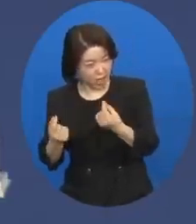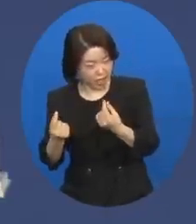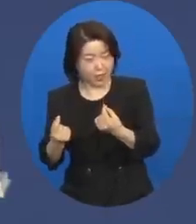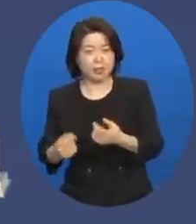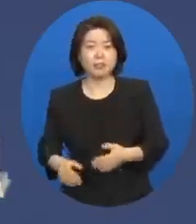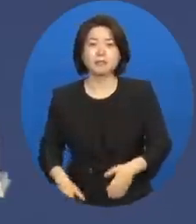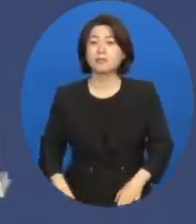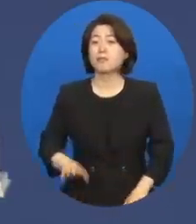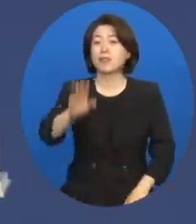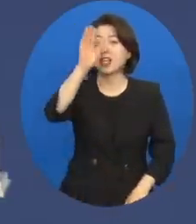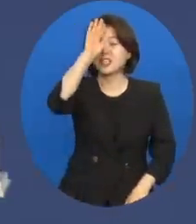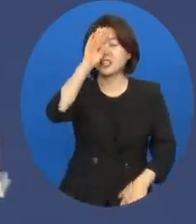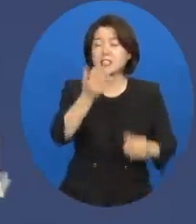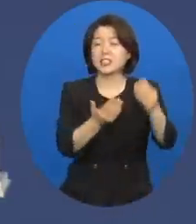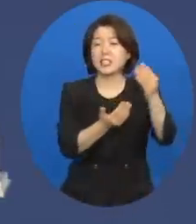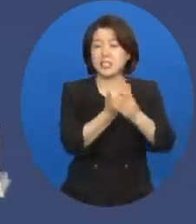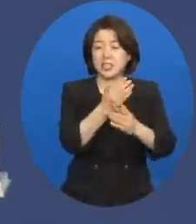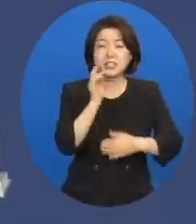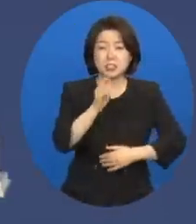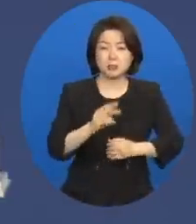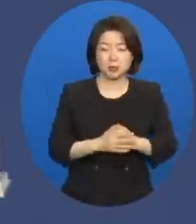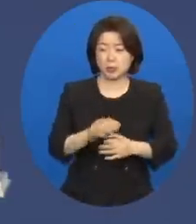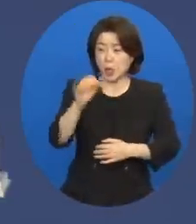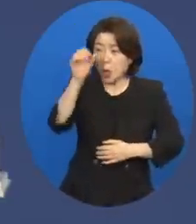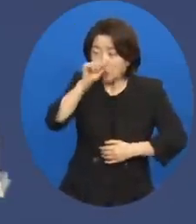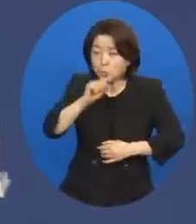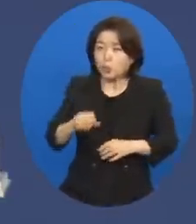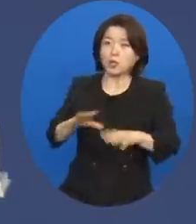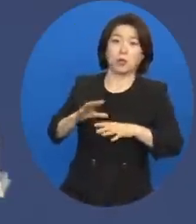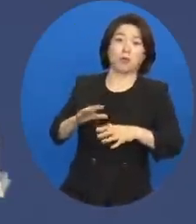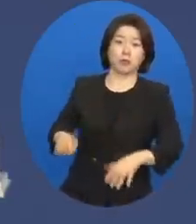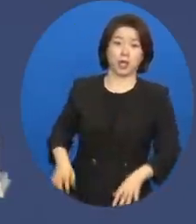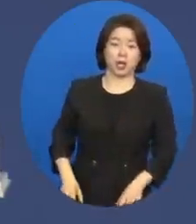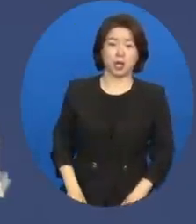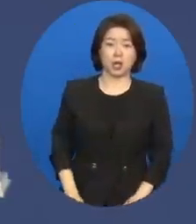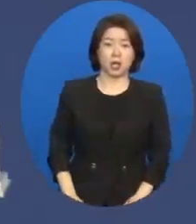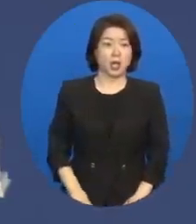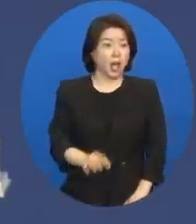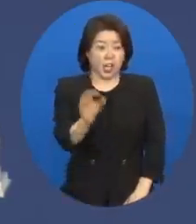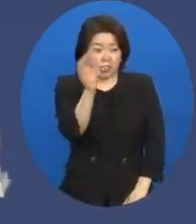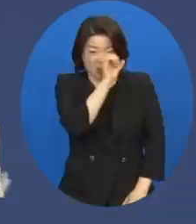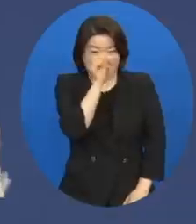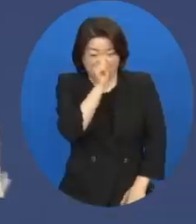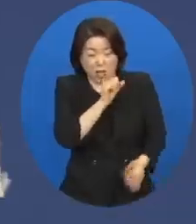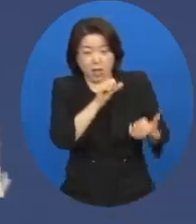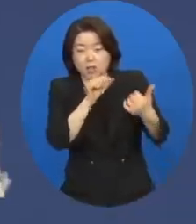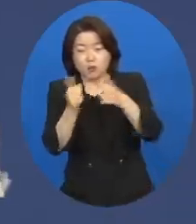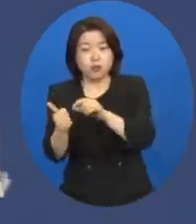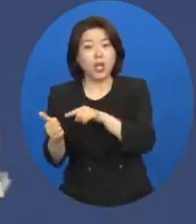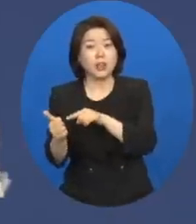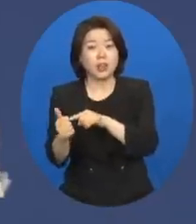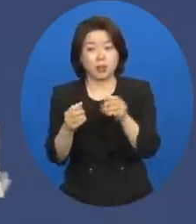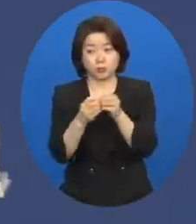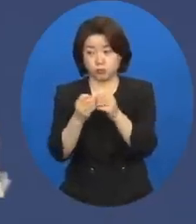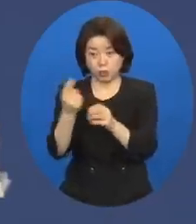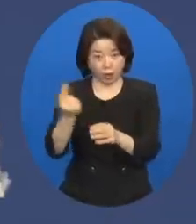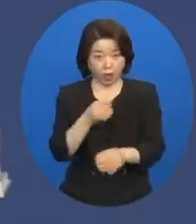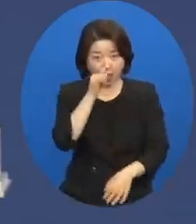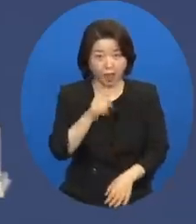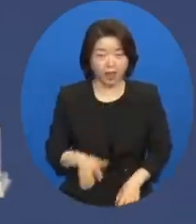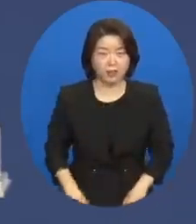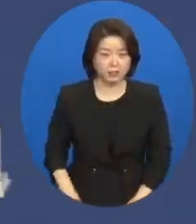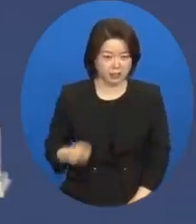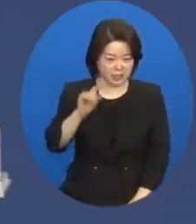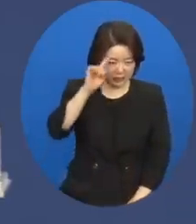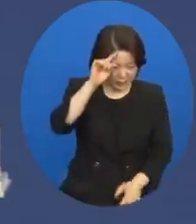심해지면요, 좋아도 겁나요. 좋아? 죽겠네 이렇게 되는 거예요. 신경질